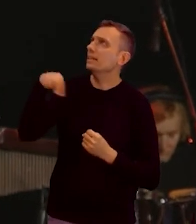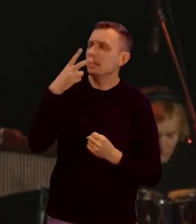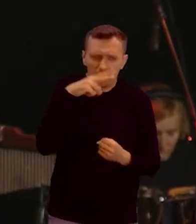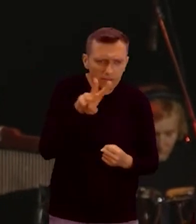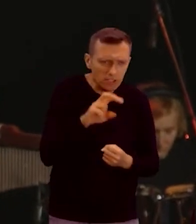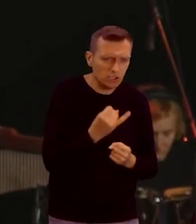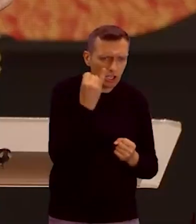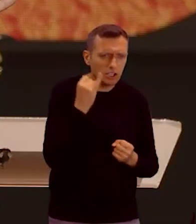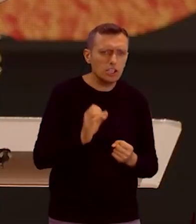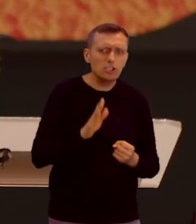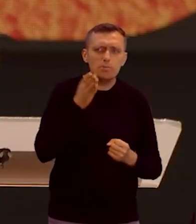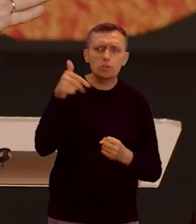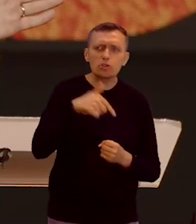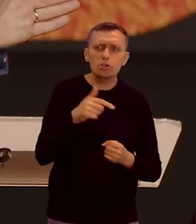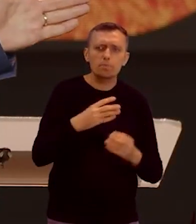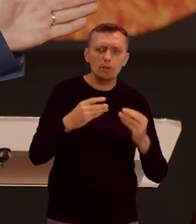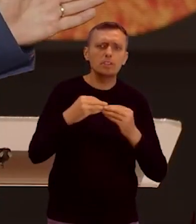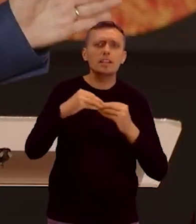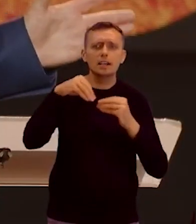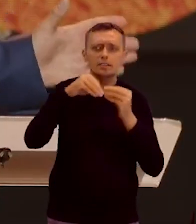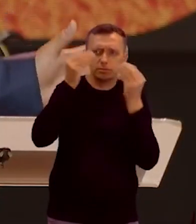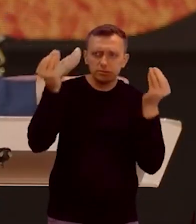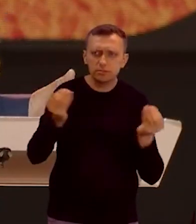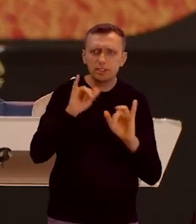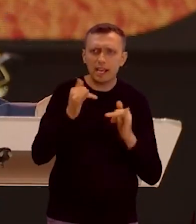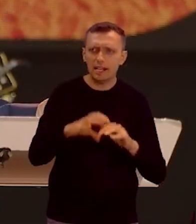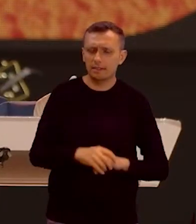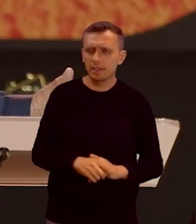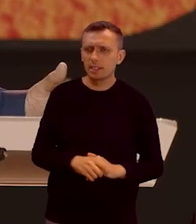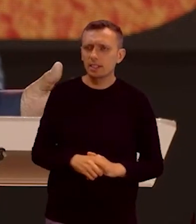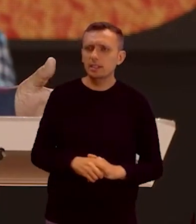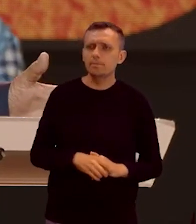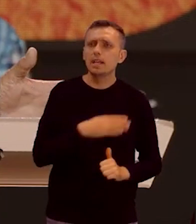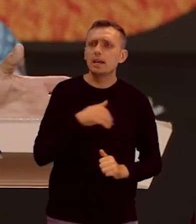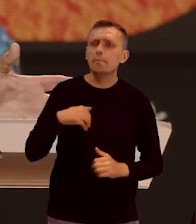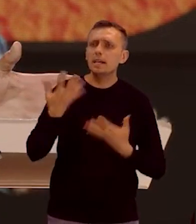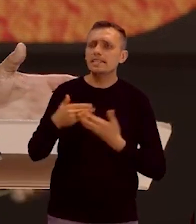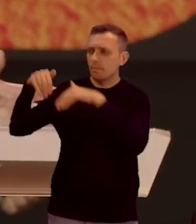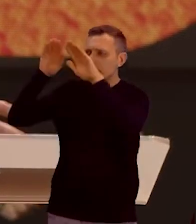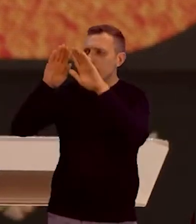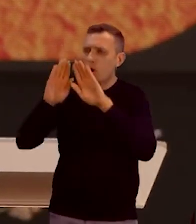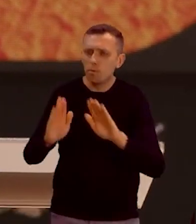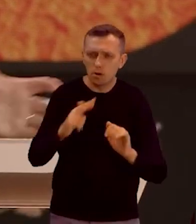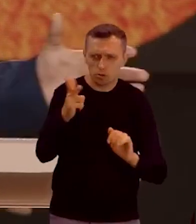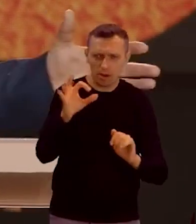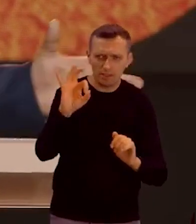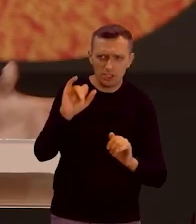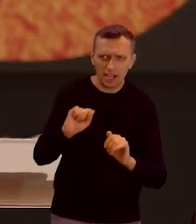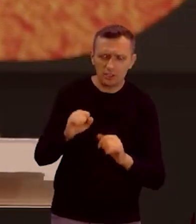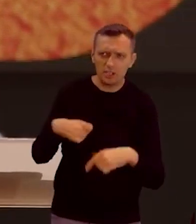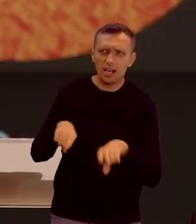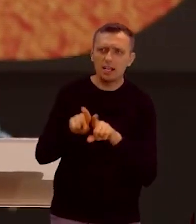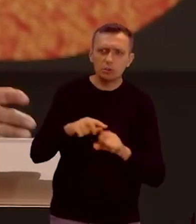teraz chcemy też i błogosławić panią Kasię i tych wszystkich, którzy stoją za tym, by ten głos rozchodził